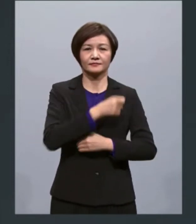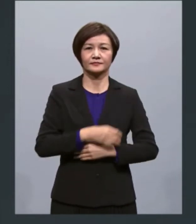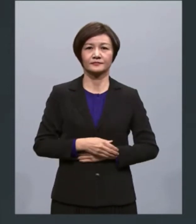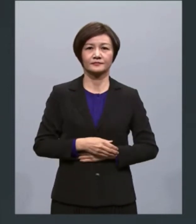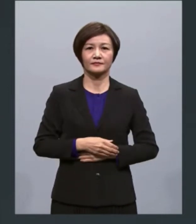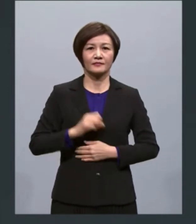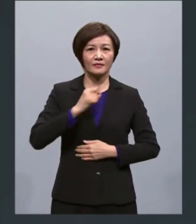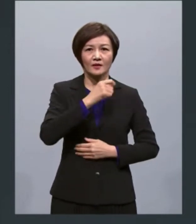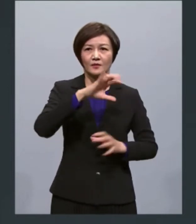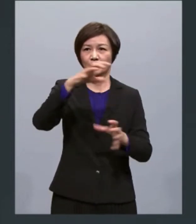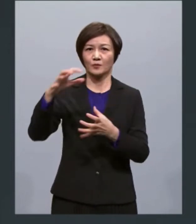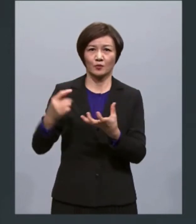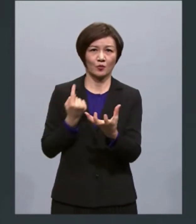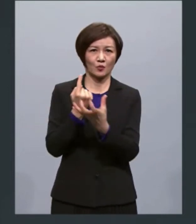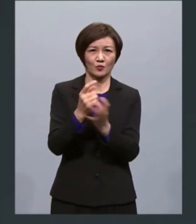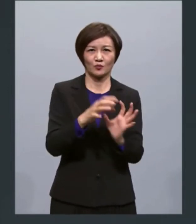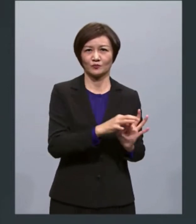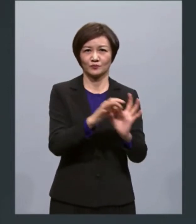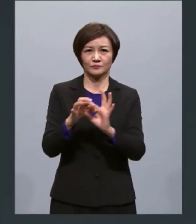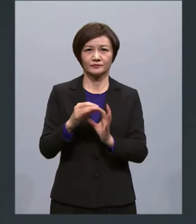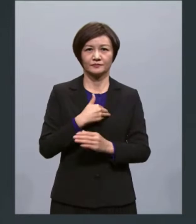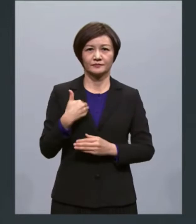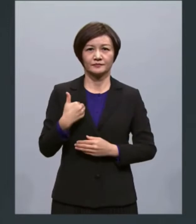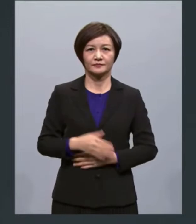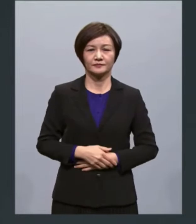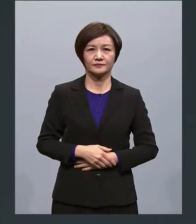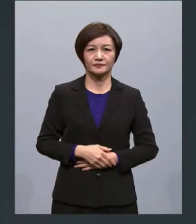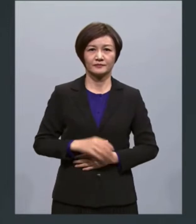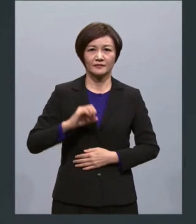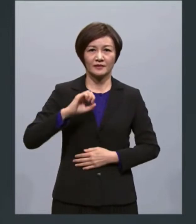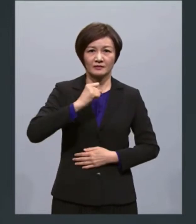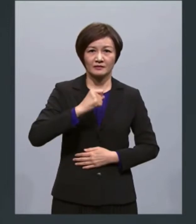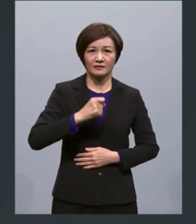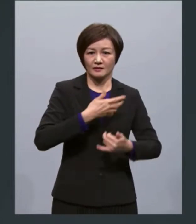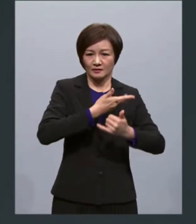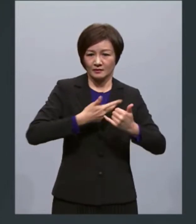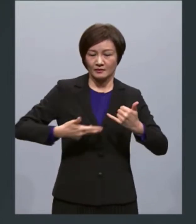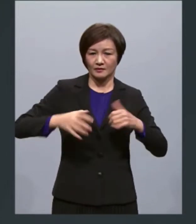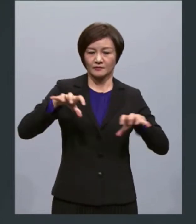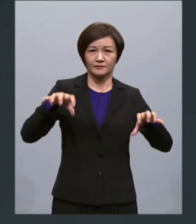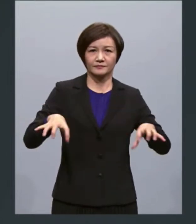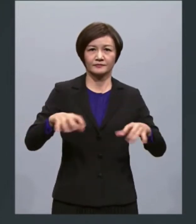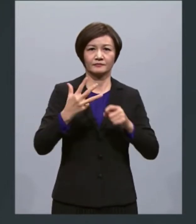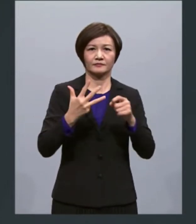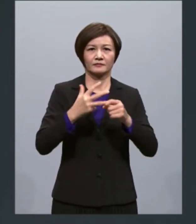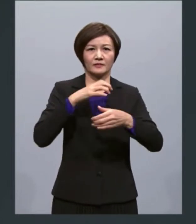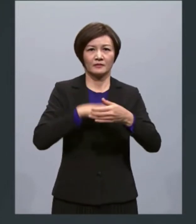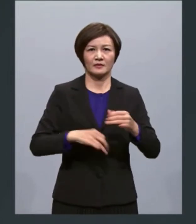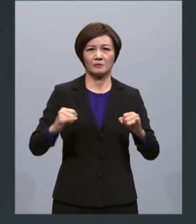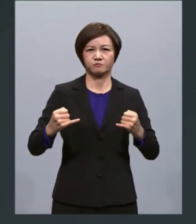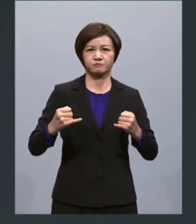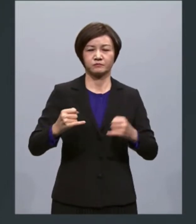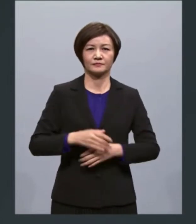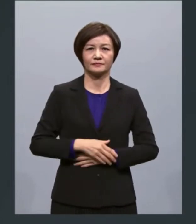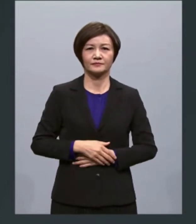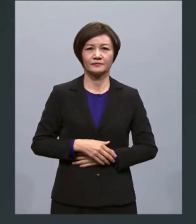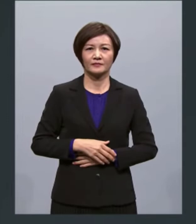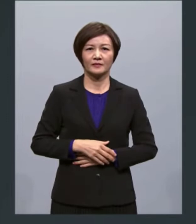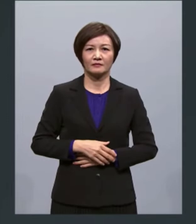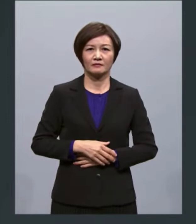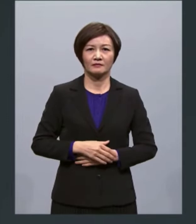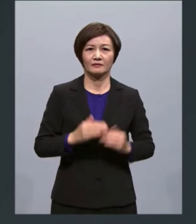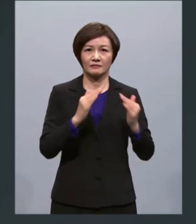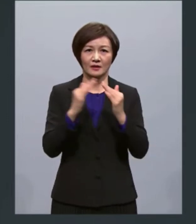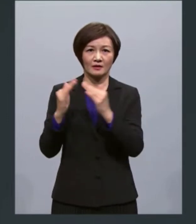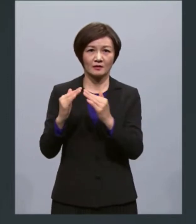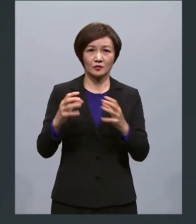助于台湾跟世界连接。台海两岸在过去八年关系恶劣，我坚持举办了八次的